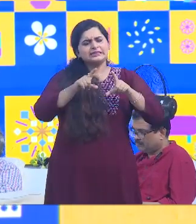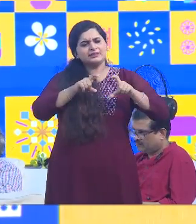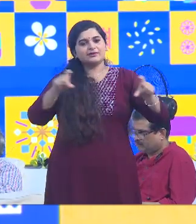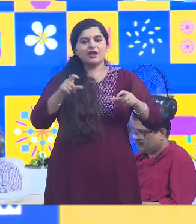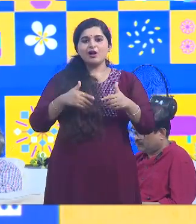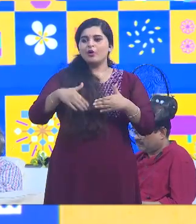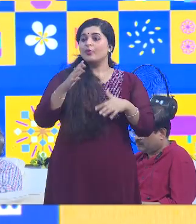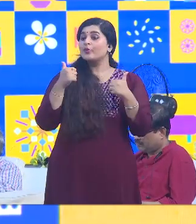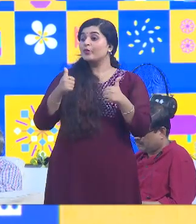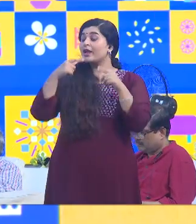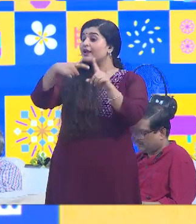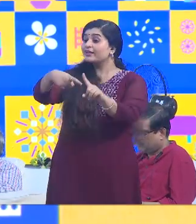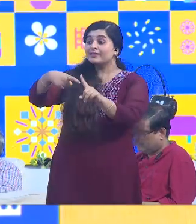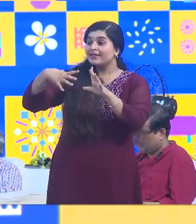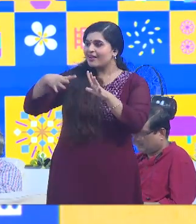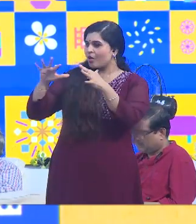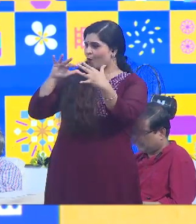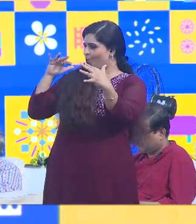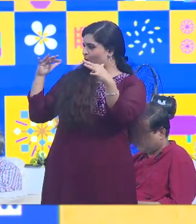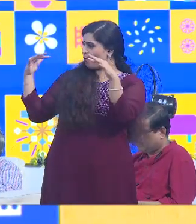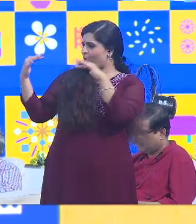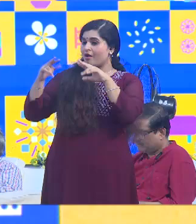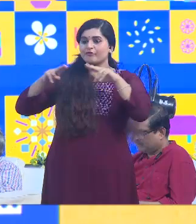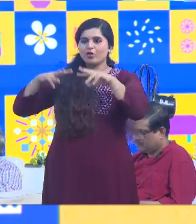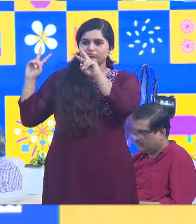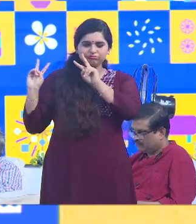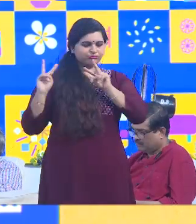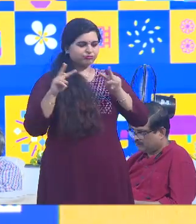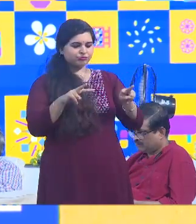പാതയിലൂടെ കേരളത്തിൻ്റെ ലോകസമക്ഷം ഇനിയും പ്രോജ്വലമായ രീതിയിൽ